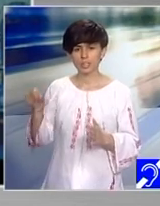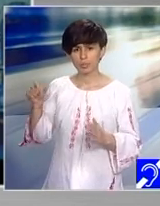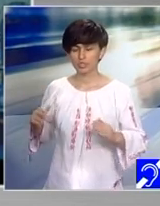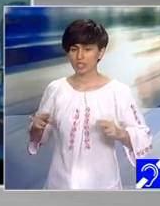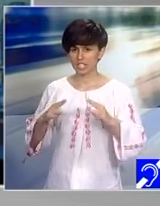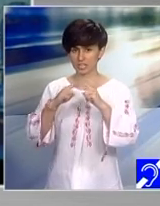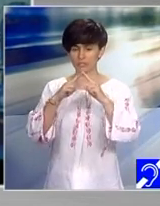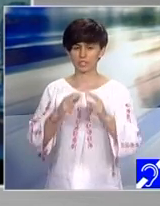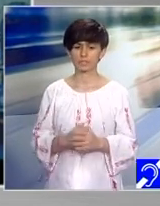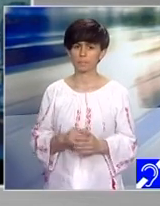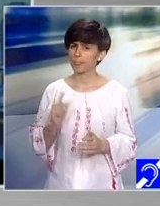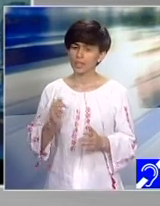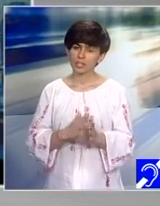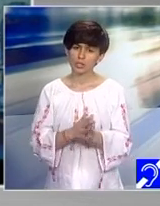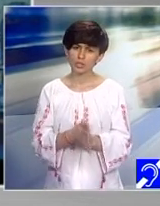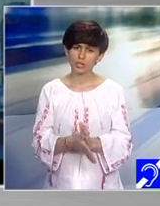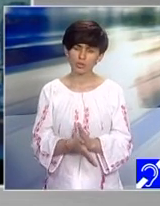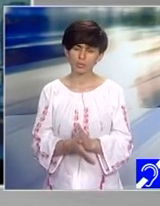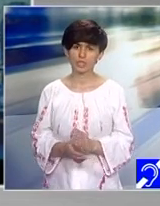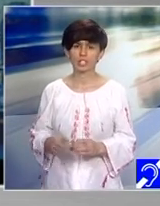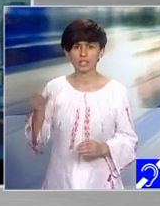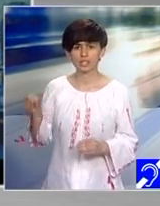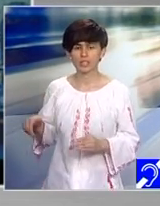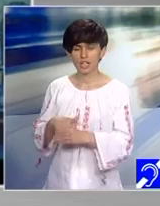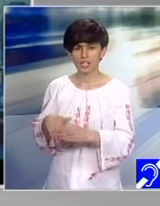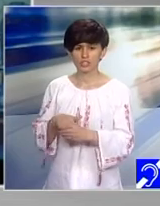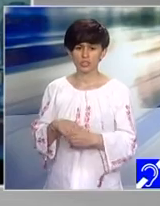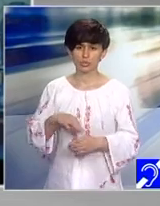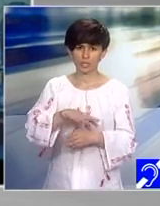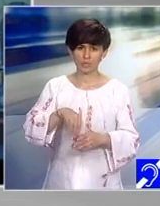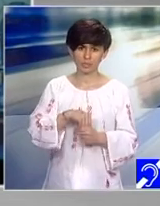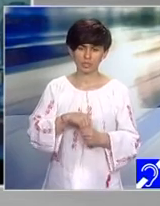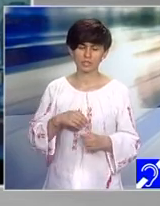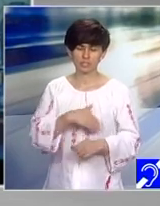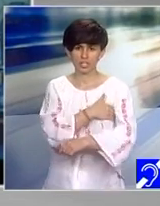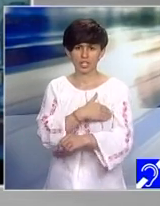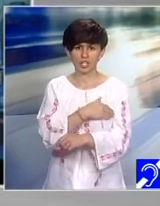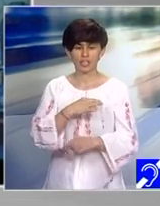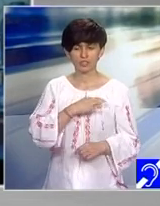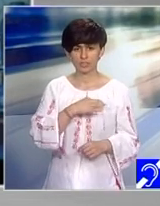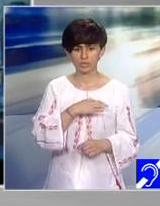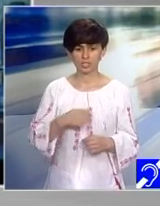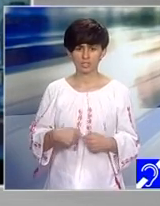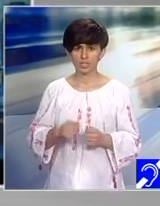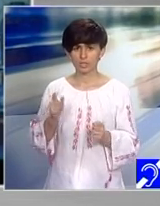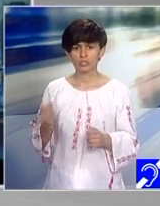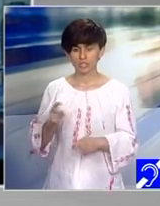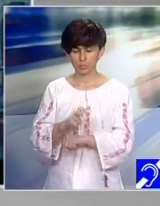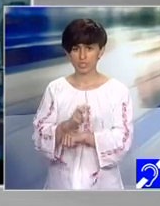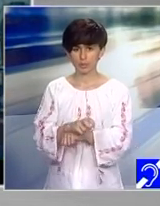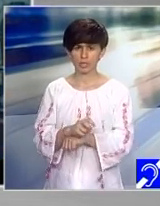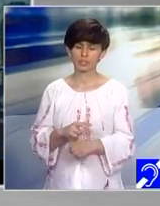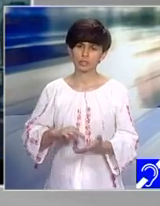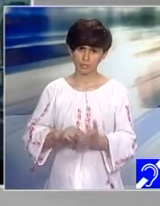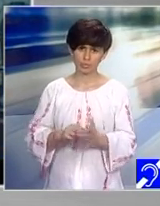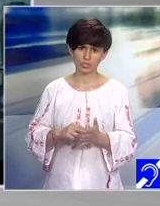suficient părinții, angajatorii, elevii, studenții. Toate aceste voci trebuie să participe în proces și